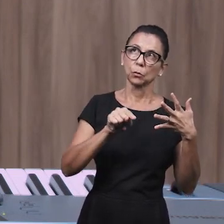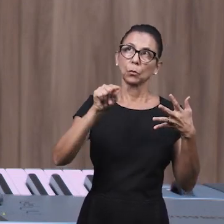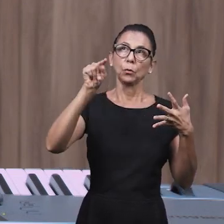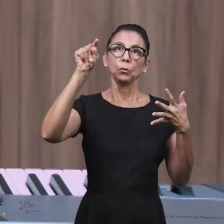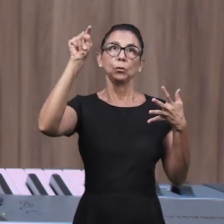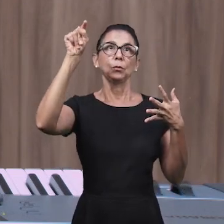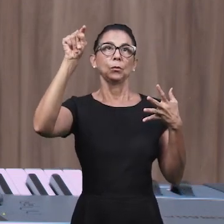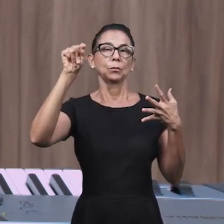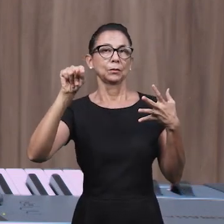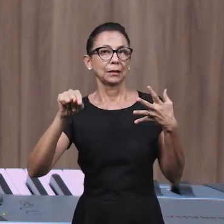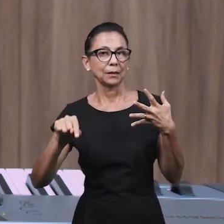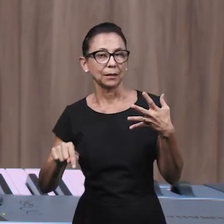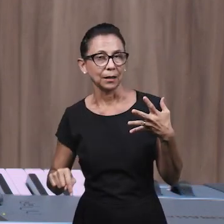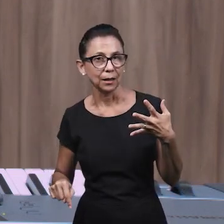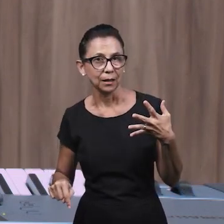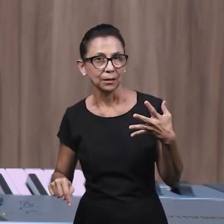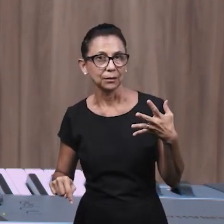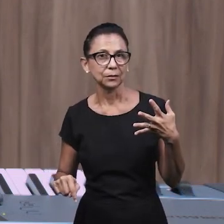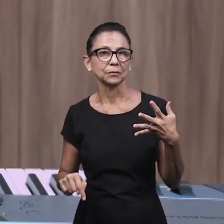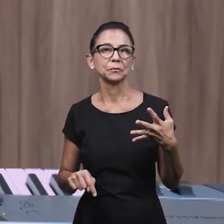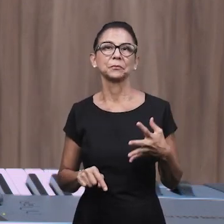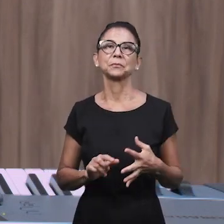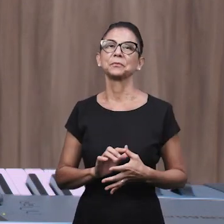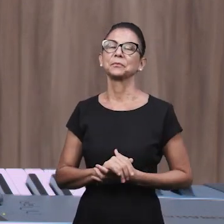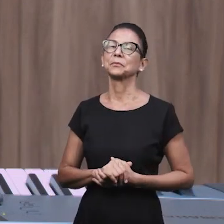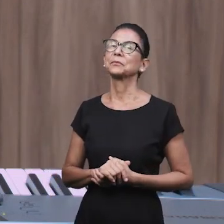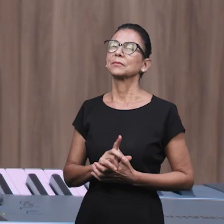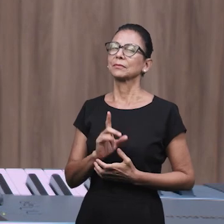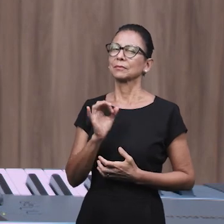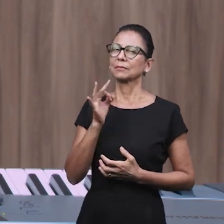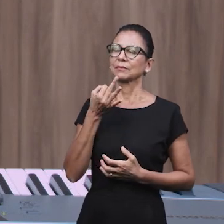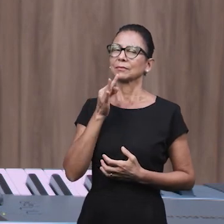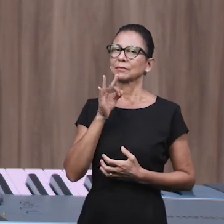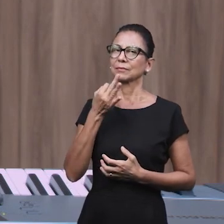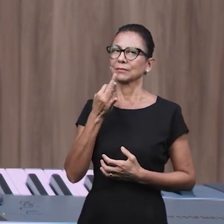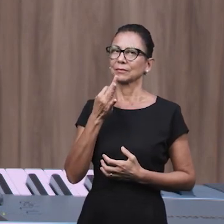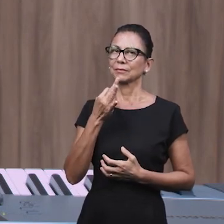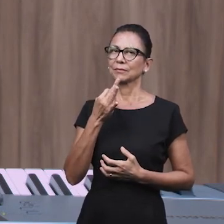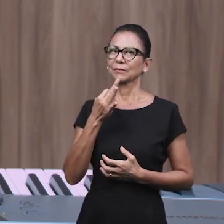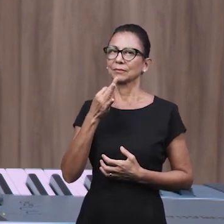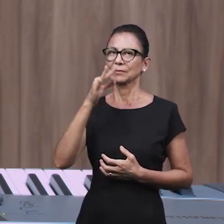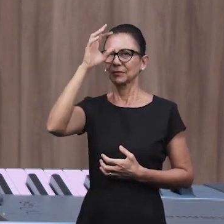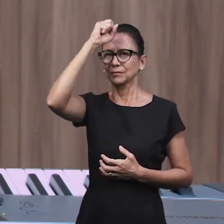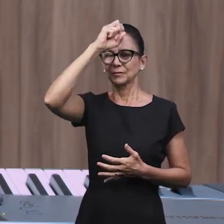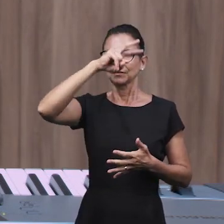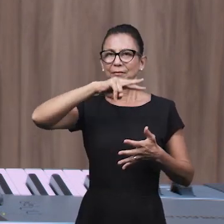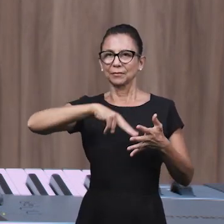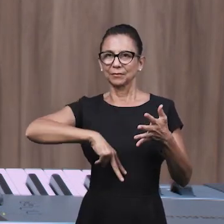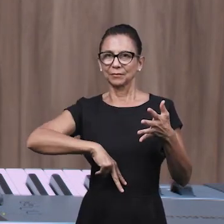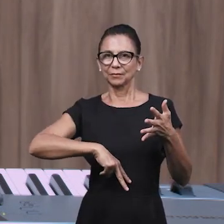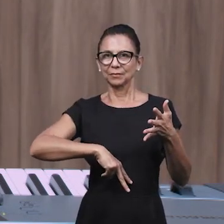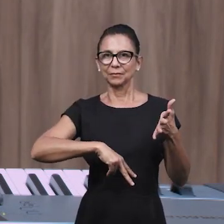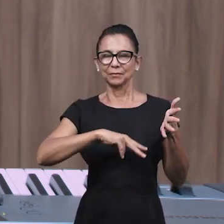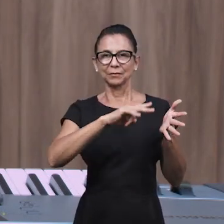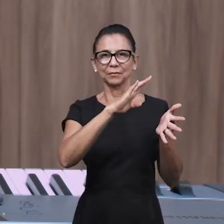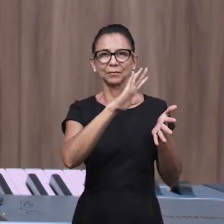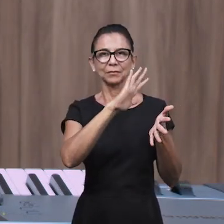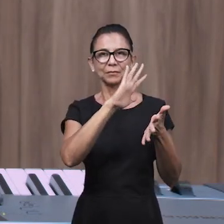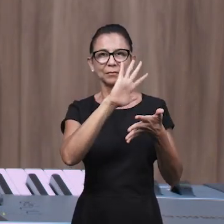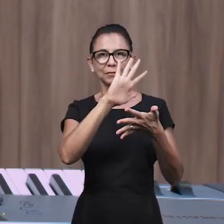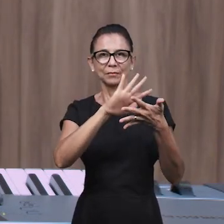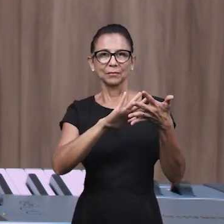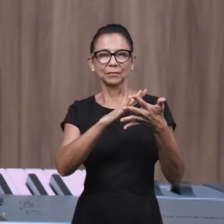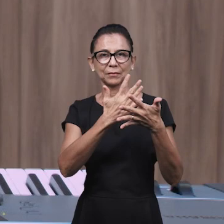ça c'est une note aiguë et là c'est une note grave. Vous êtes dans le bon chemin pour apprendre la lecture,